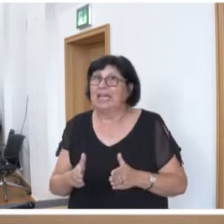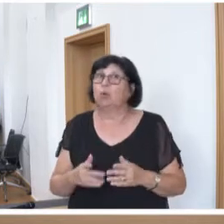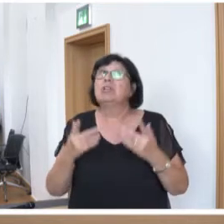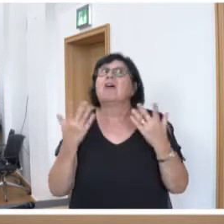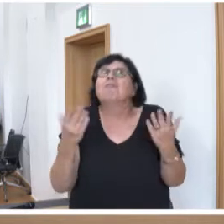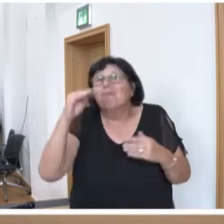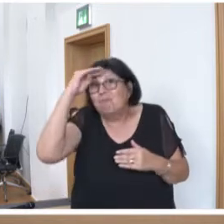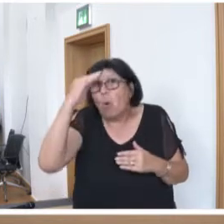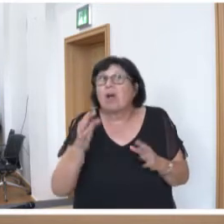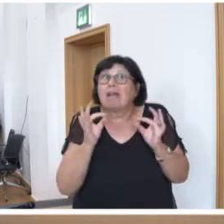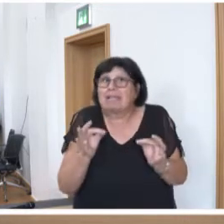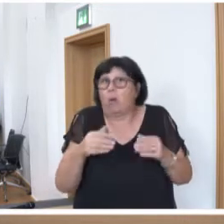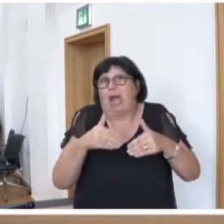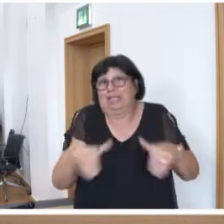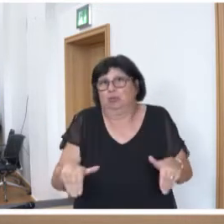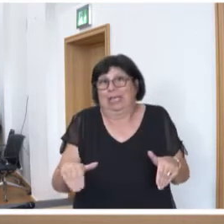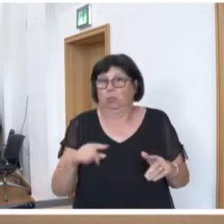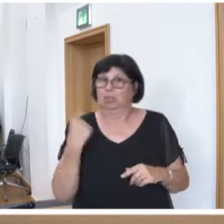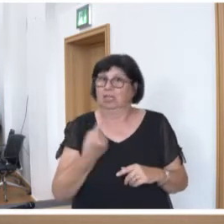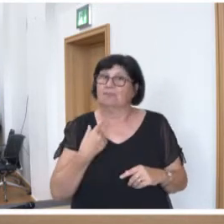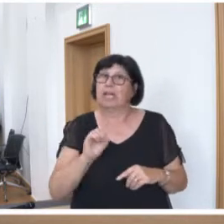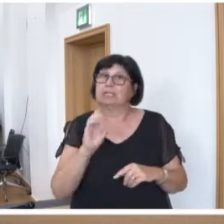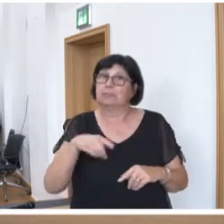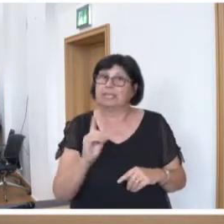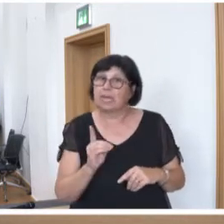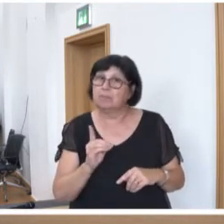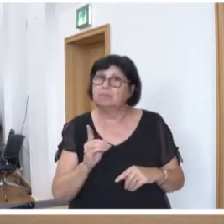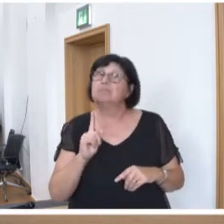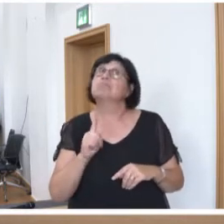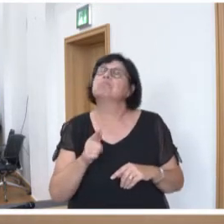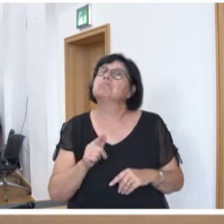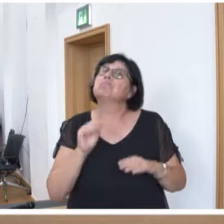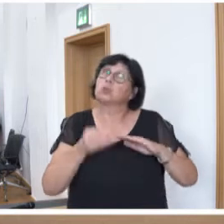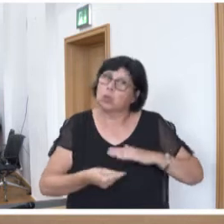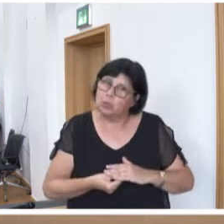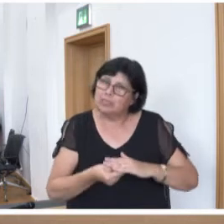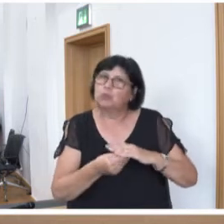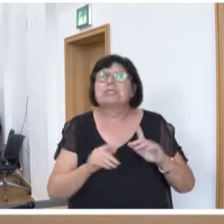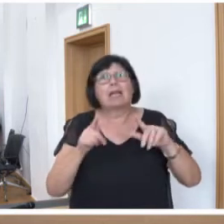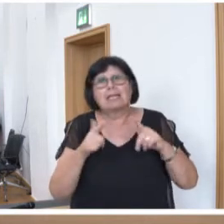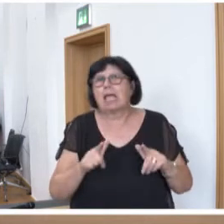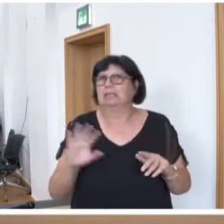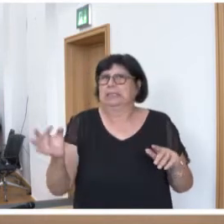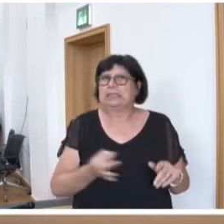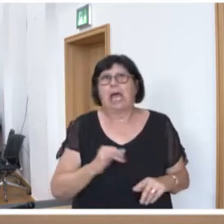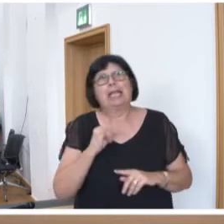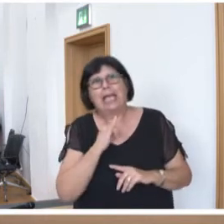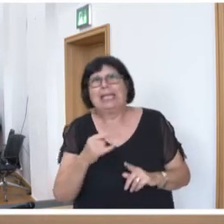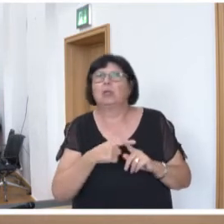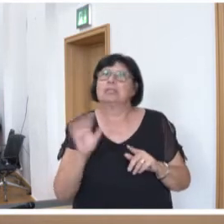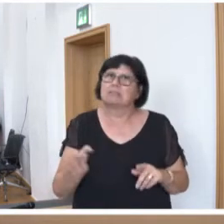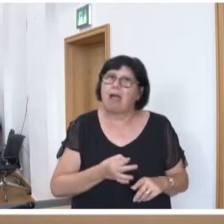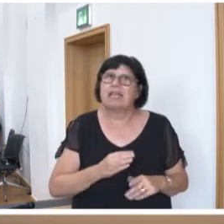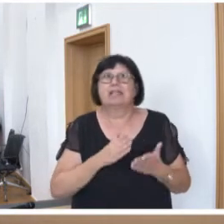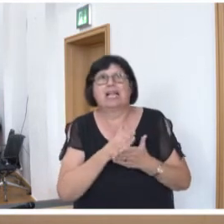müssen. Wir als SPD-Landtagsfraktion setzen uns dafür ein, dass sich kein Saarländer und keine Saarländerin zwischen Kochen und Heizen entscheiden